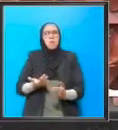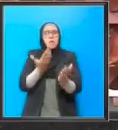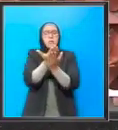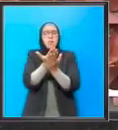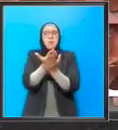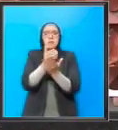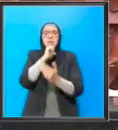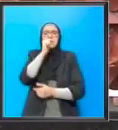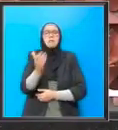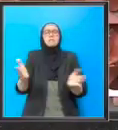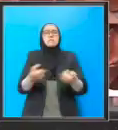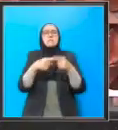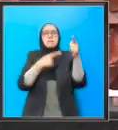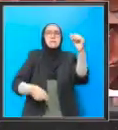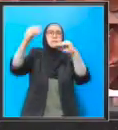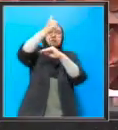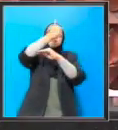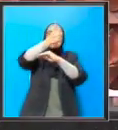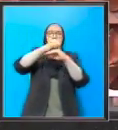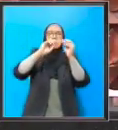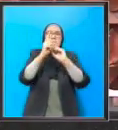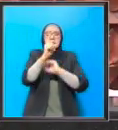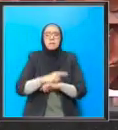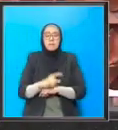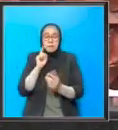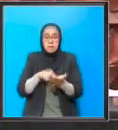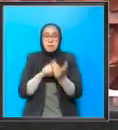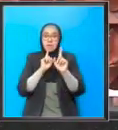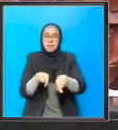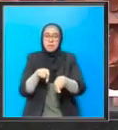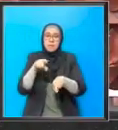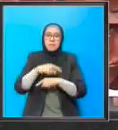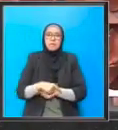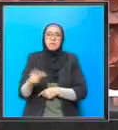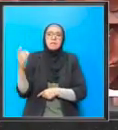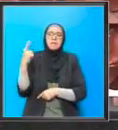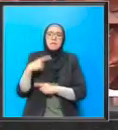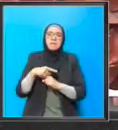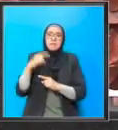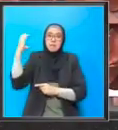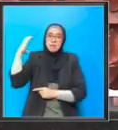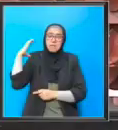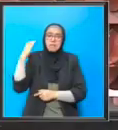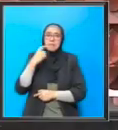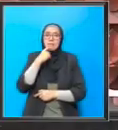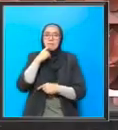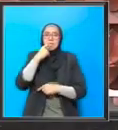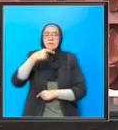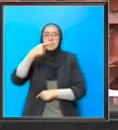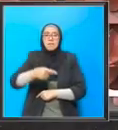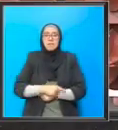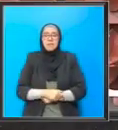nomor satu ini jawaban speaker speaker menggantikan bahwa